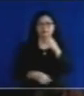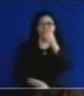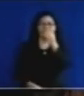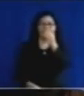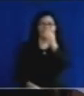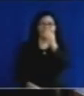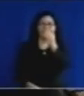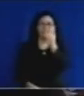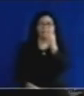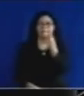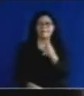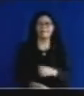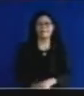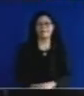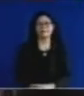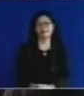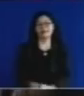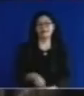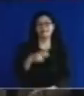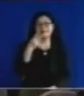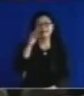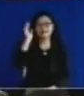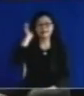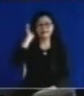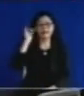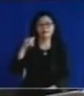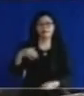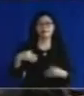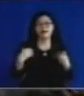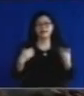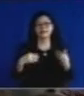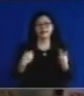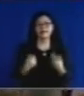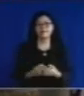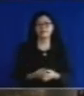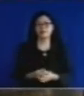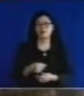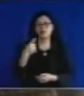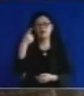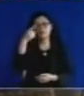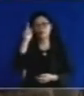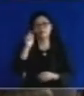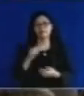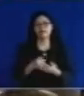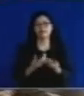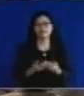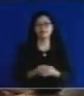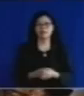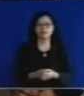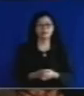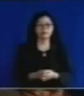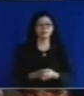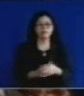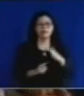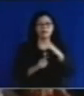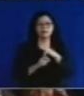Bapak Ibu hadirin, pemirsa dan pendengar yang berbahagia, untuk memberikan kesempatan kepada para pasangan calon untuk rehat sejenak,